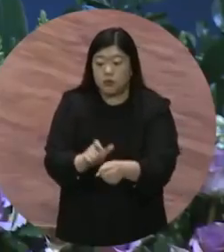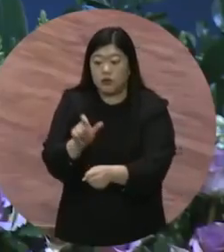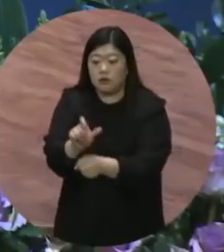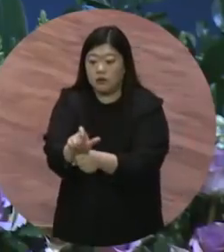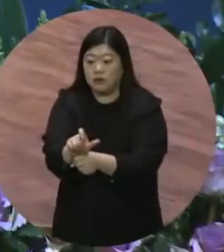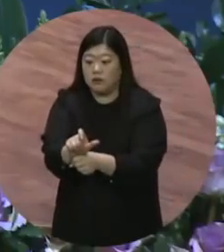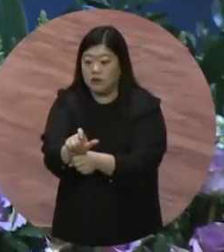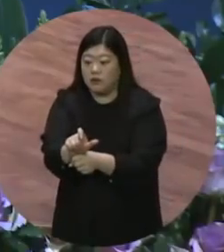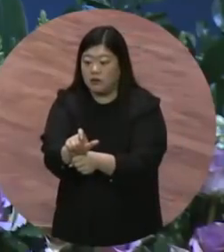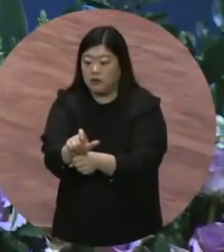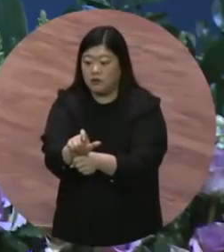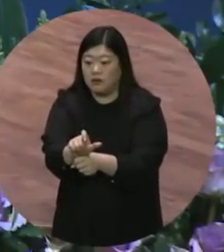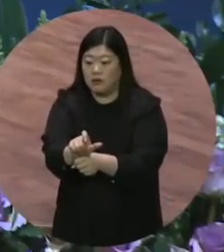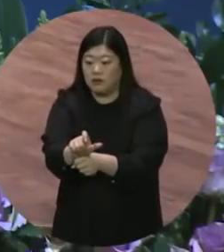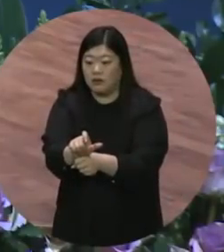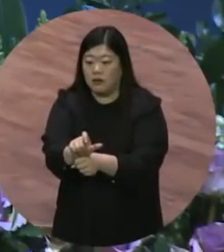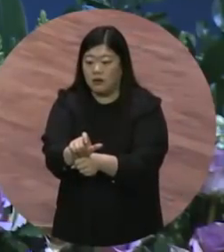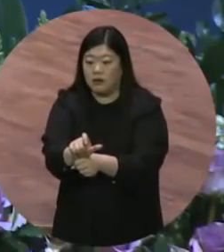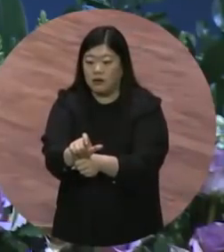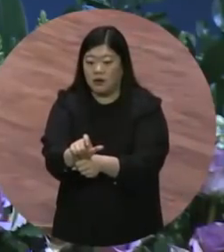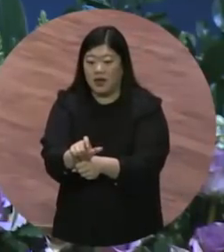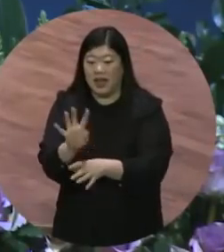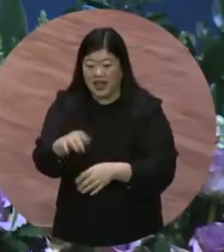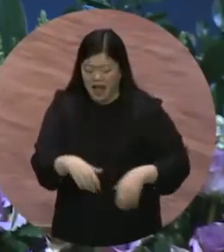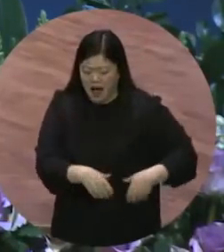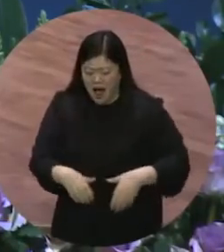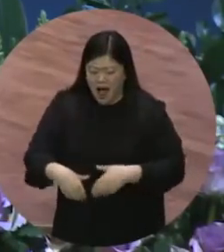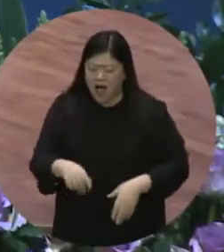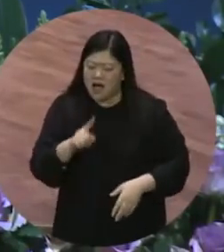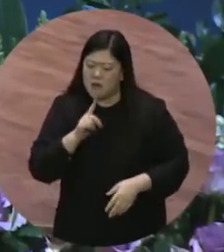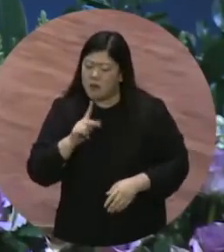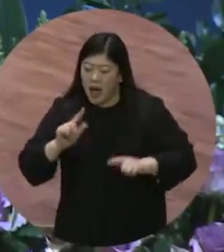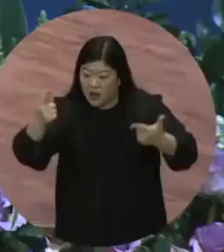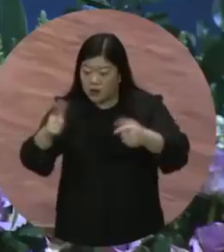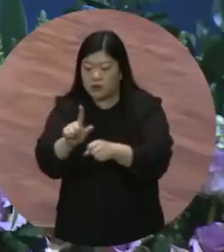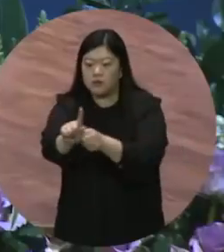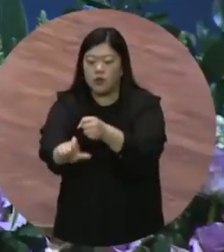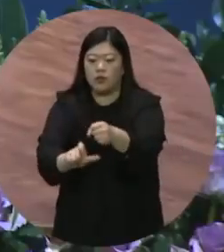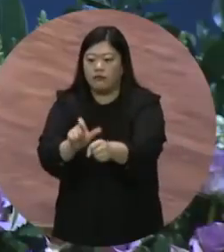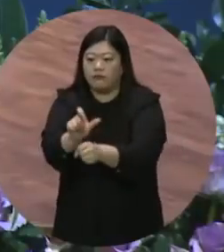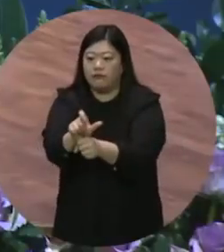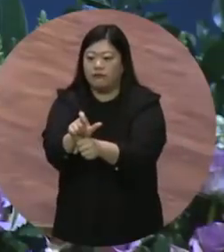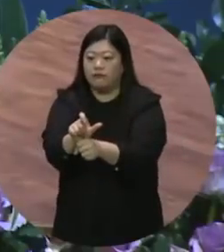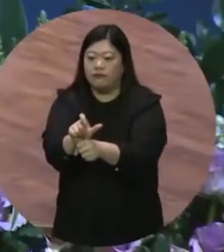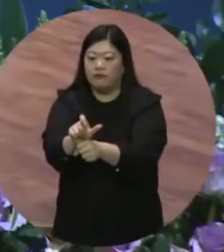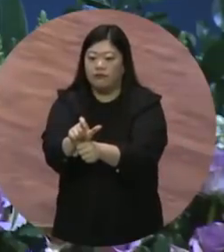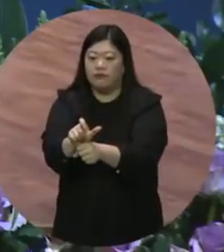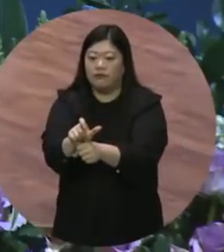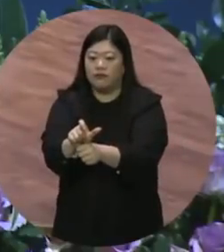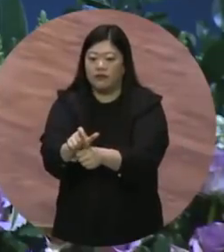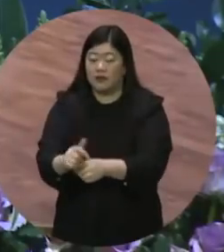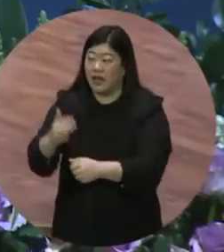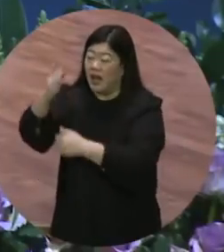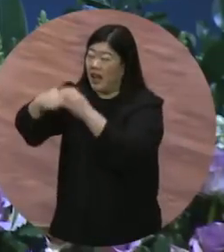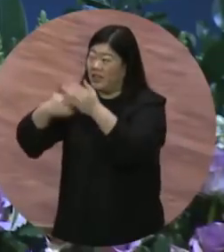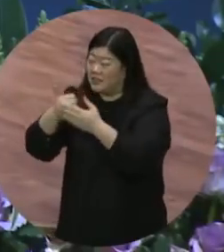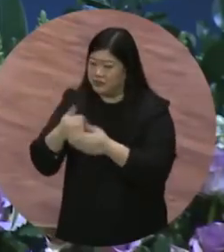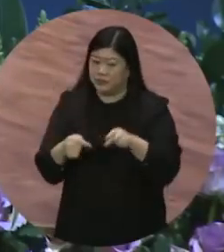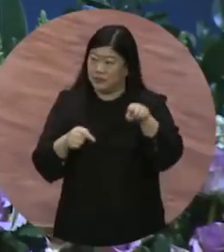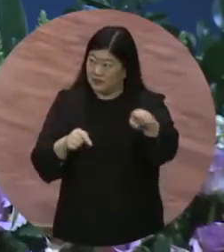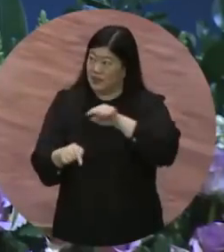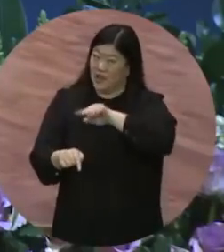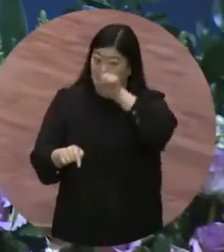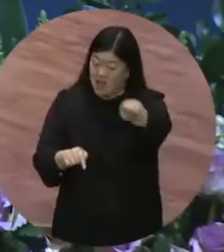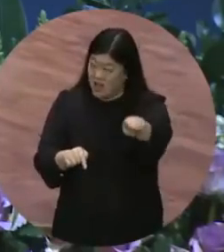머뭇거리는 시간이 15년입니다. 15년 전에 하나님의 갈대아 우르에서 메시지를 줬는데 그